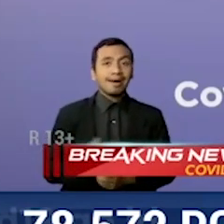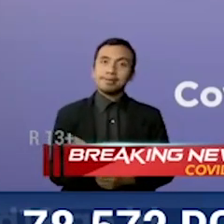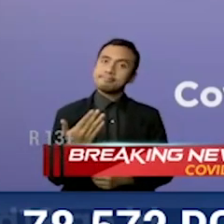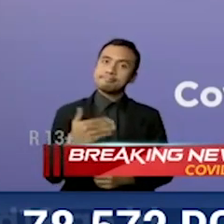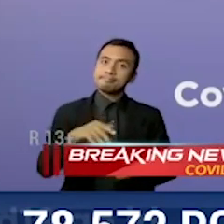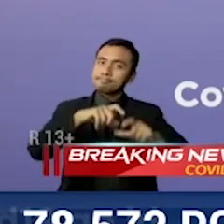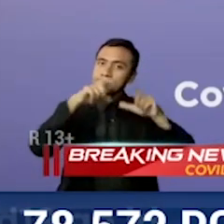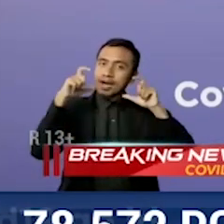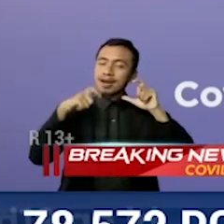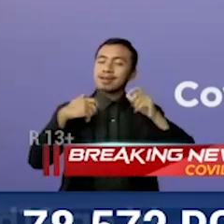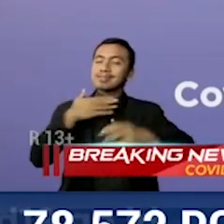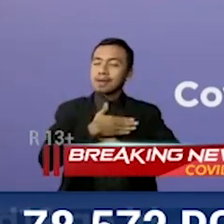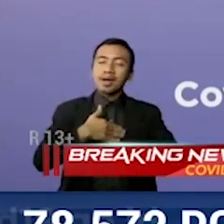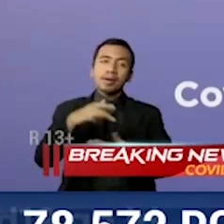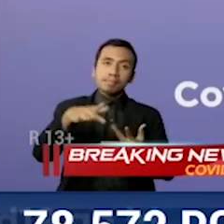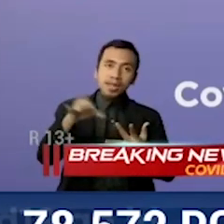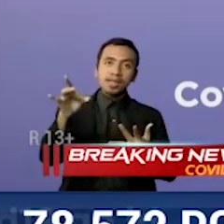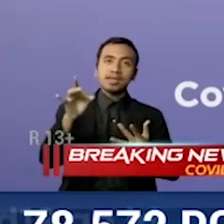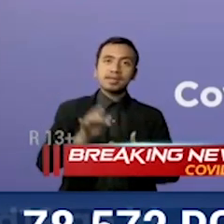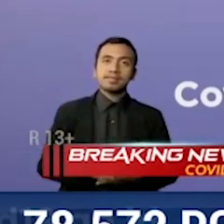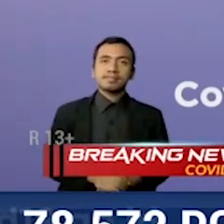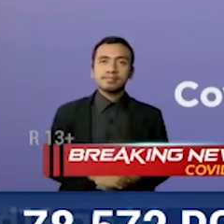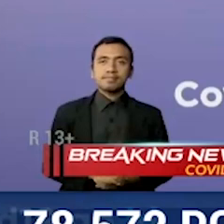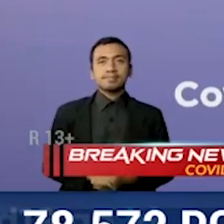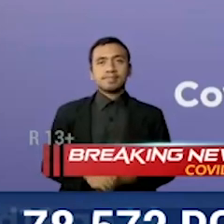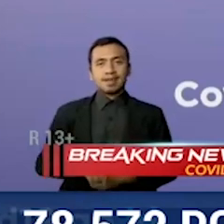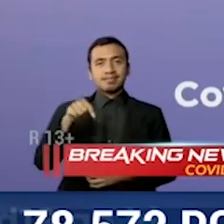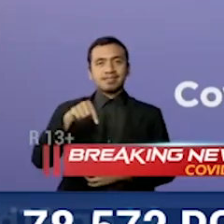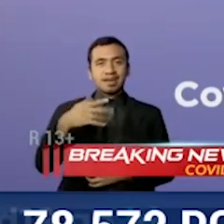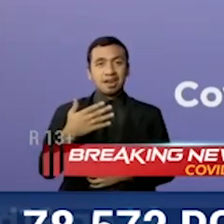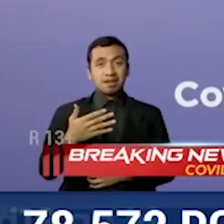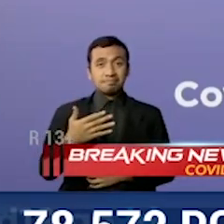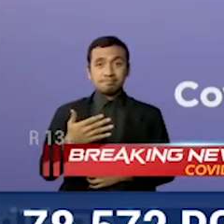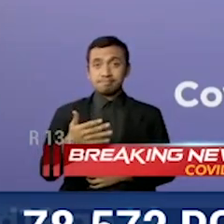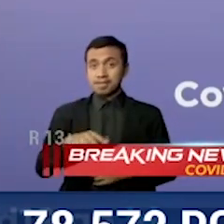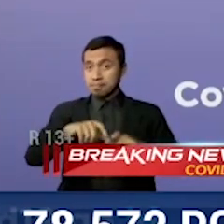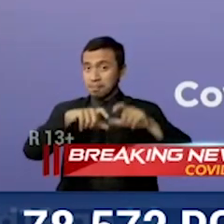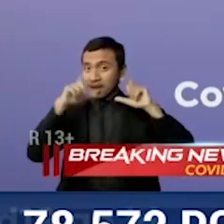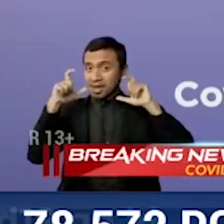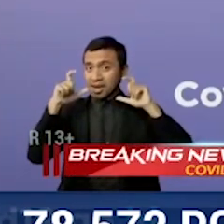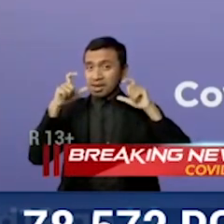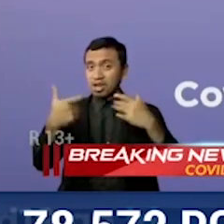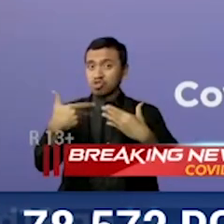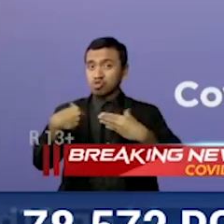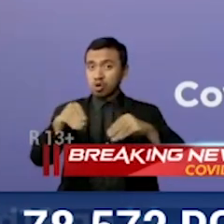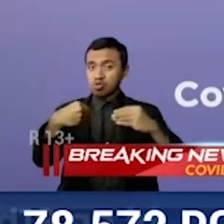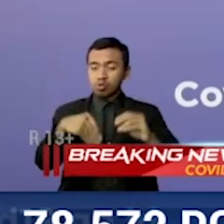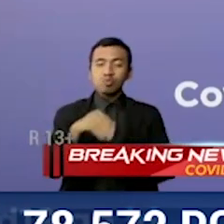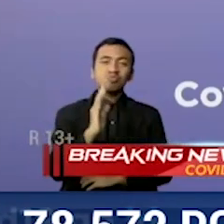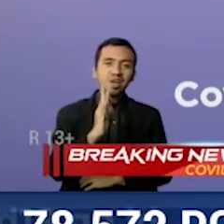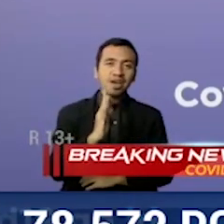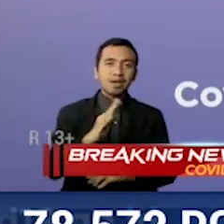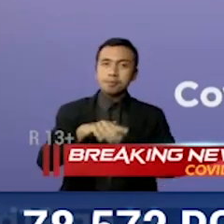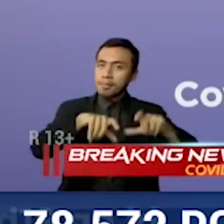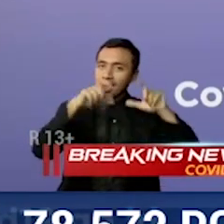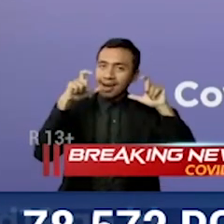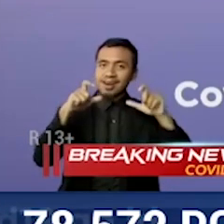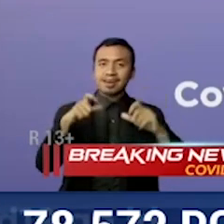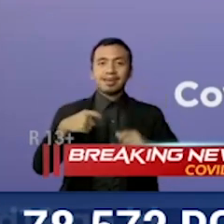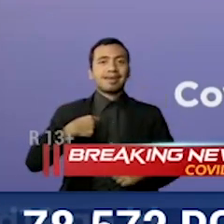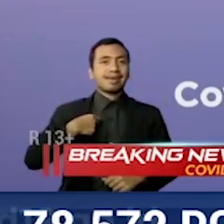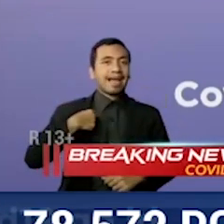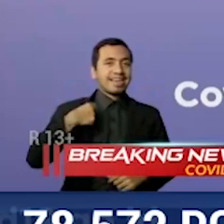nyaman untuk kita saat ini sudah cukup banyak masker yang ada di pasaran baik masker kain maupun